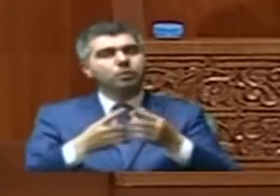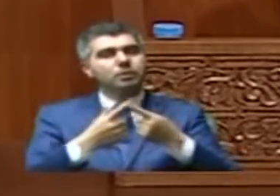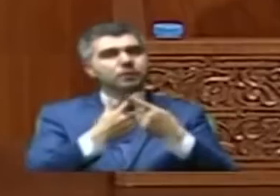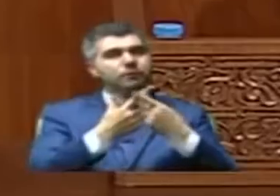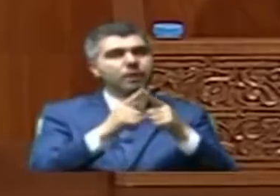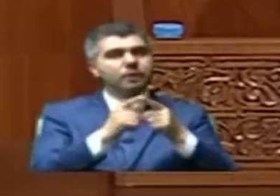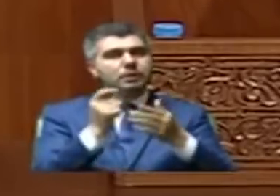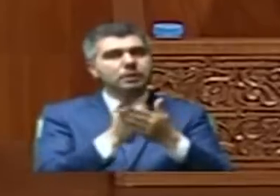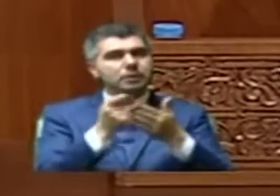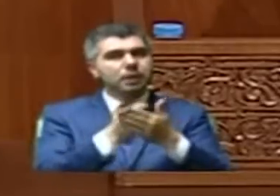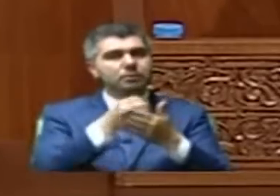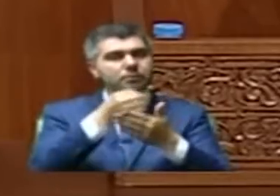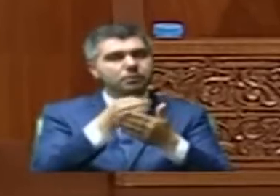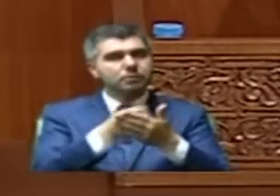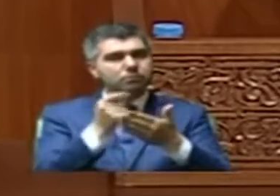باش نستكملوا المعطيات،